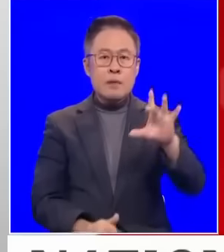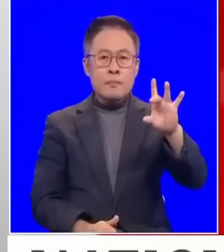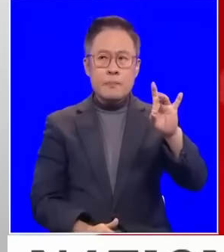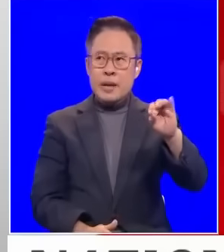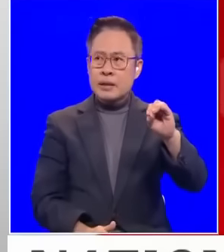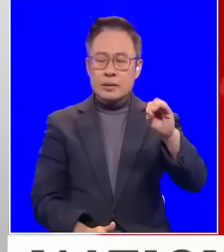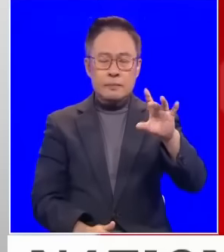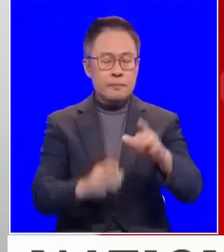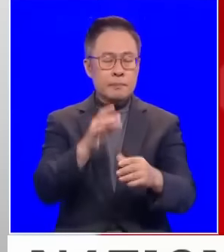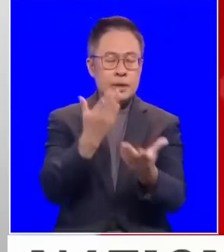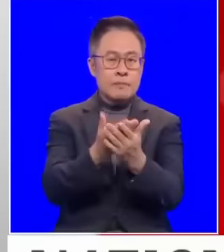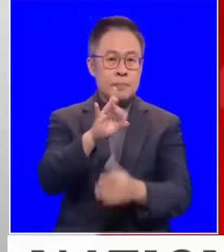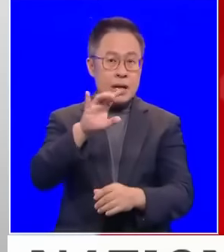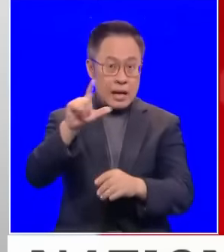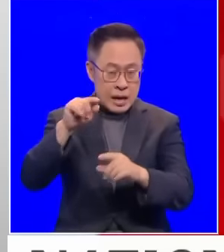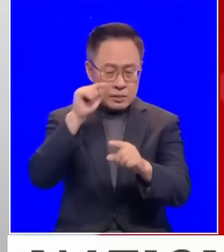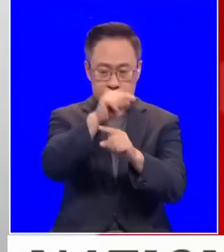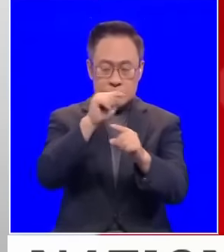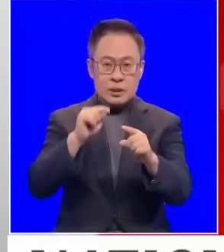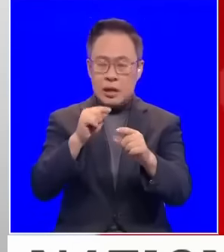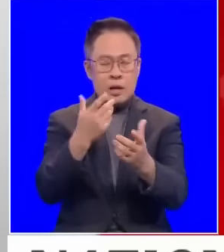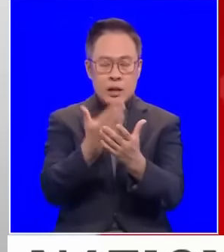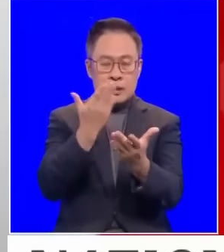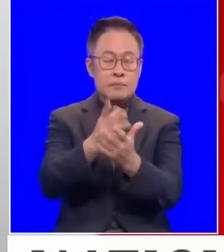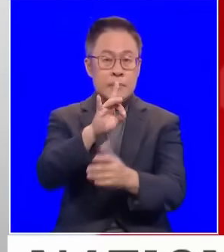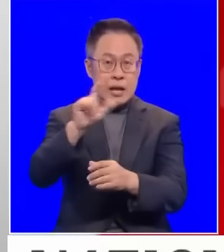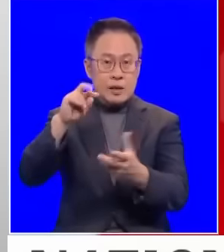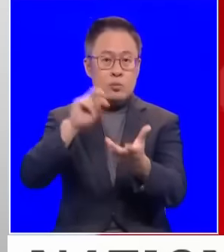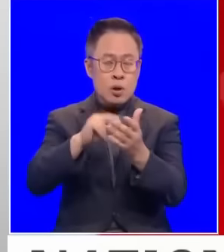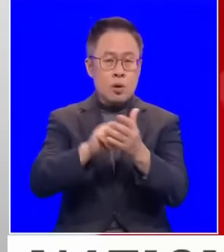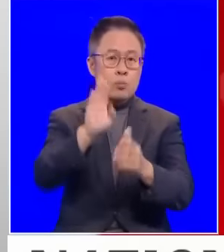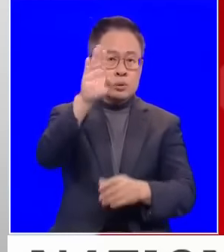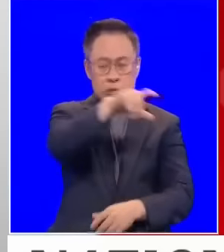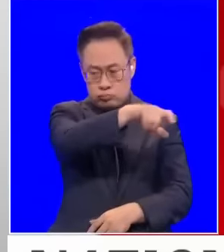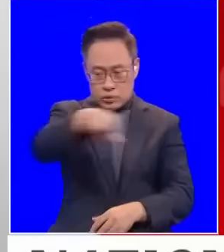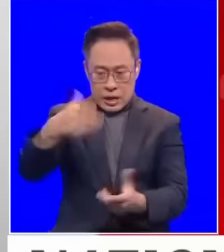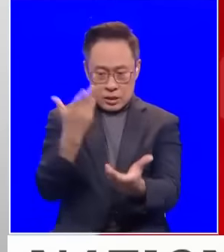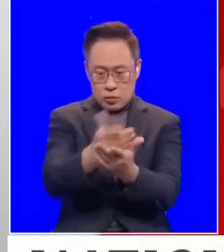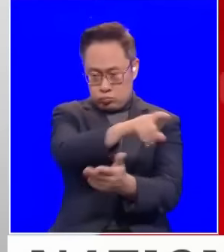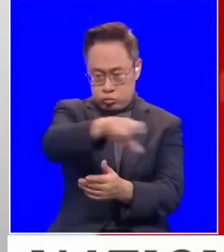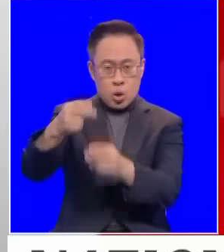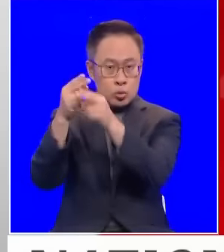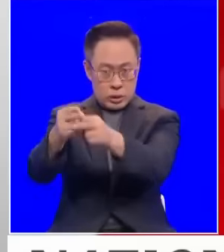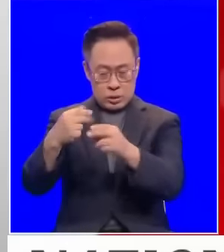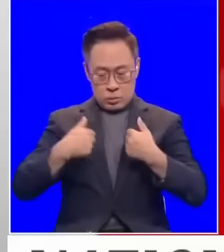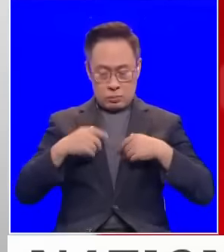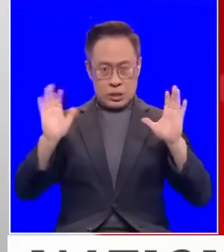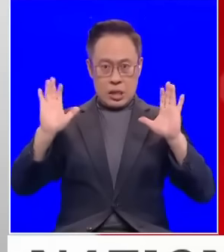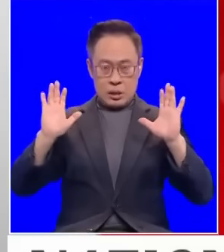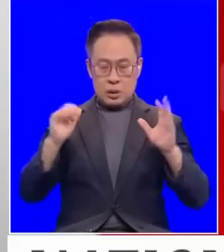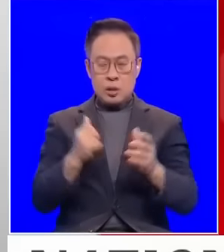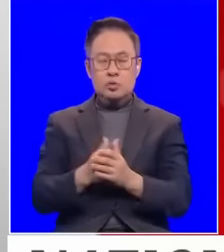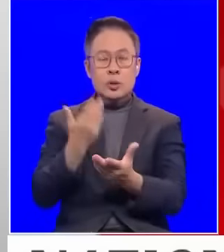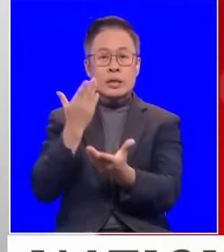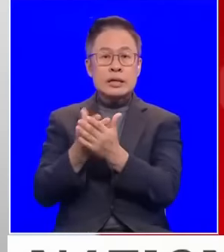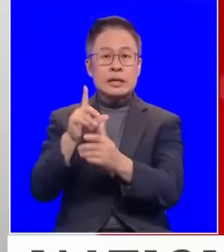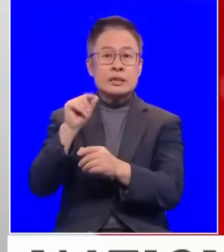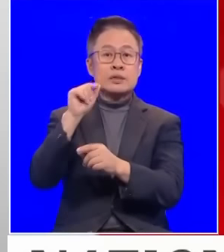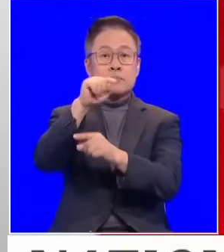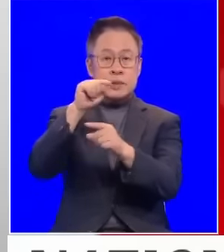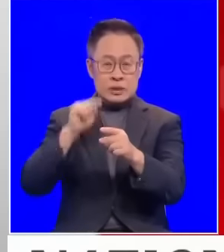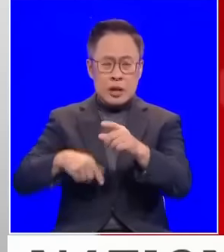อื่นมาแล้วแบบว่าต้องจ่ายแต่ของพี่เนี่ยพอเขาได้ตังค์เนี่ยเขาถามว่าคุณกิจอานงค์ได้อะไรเพราะพี่เลี้ยงข้าวเขาดูแลเขาตั้งแต่ต้นจนจบ